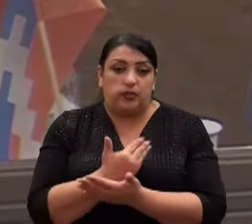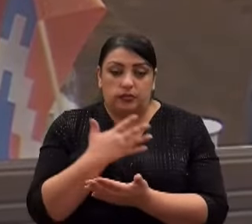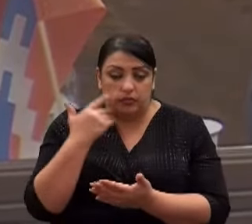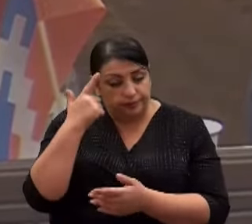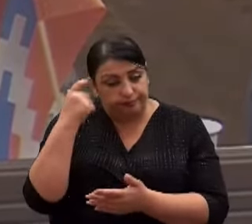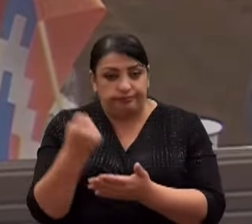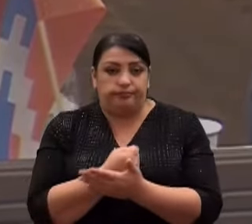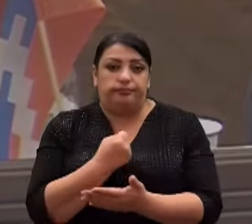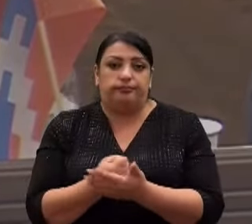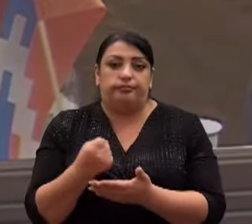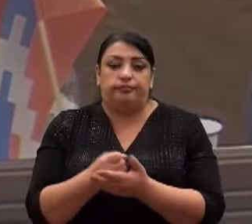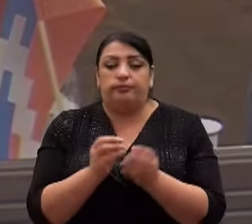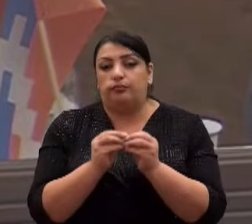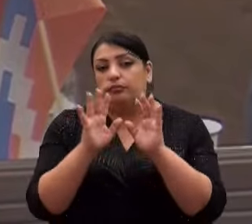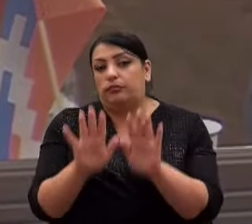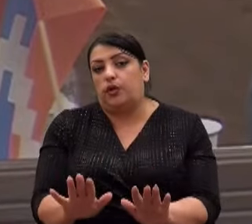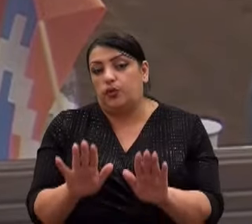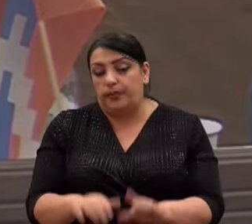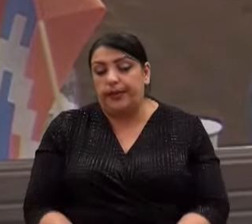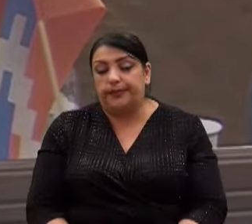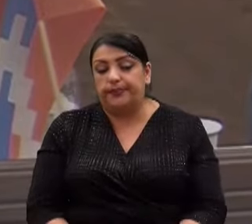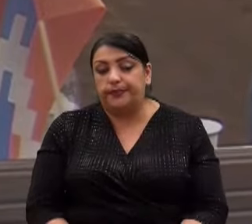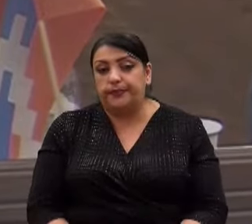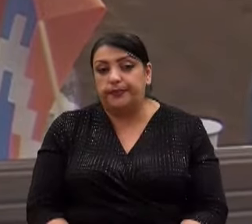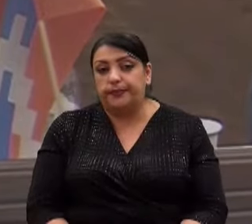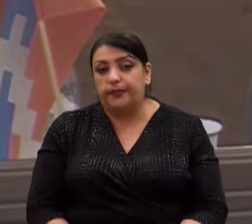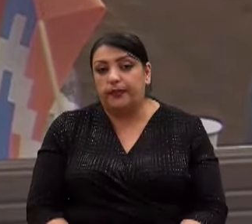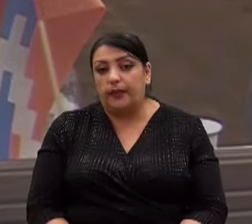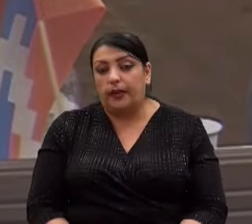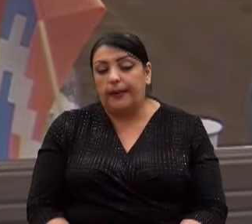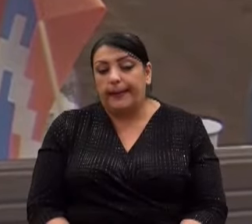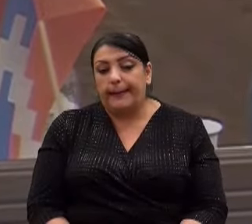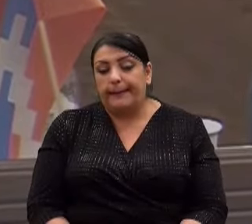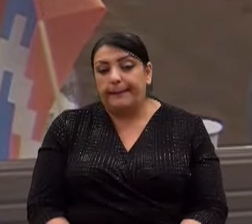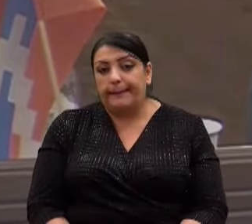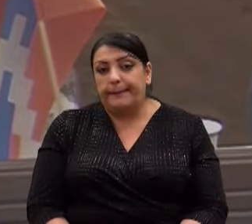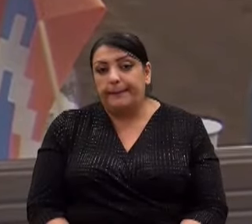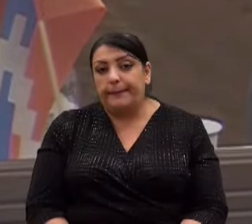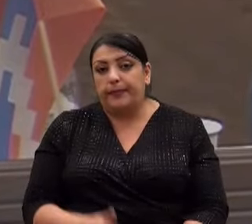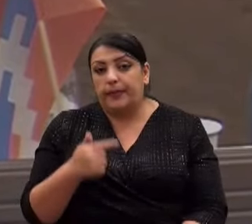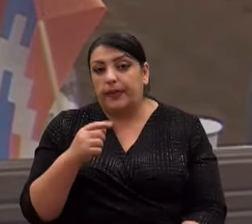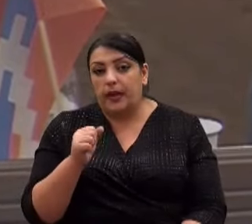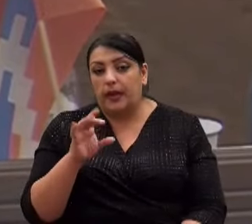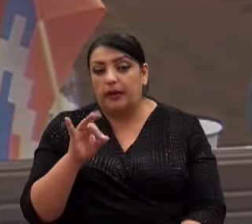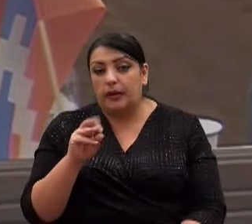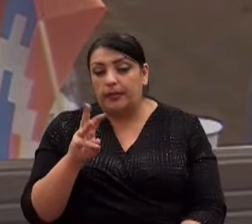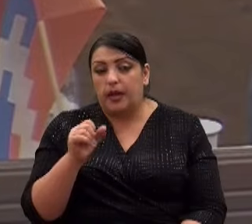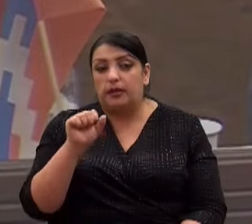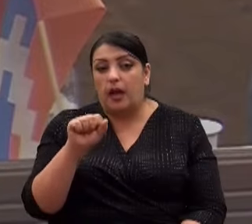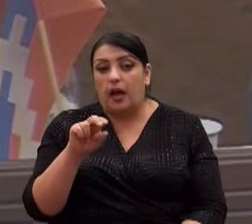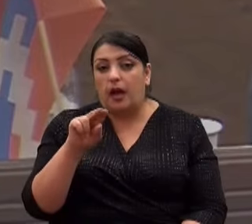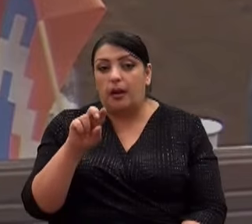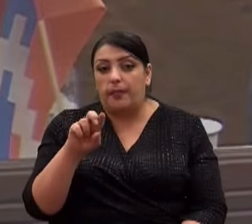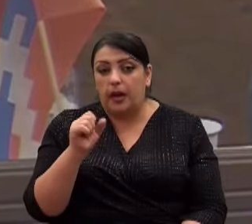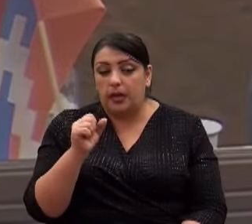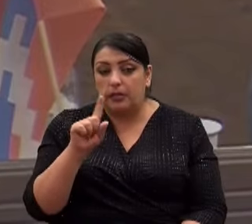անորոշության մեջ մնում են։ Վերադառնալով Միքայել Արզումանյանին, պարոն Քյարամյան, պարոն Աբազյան,